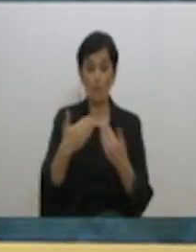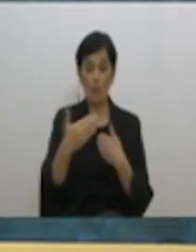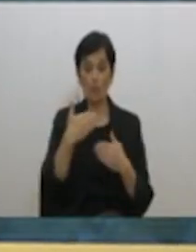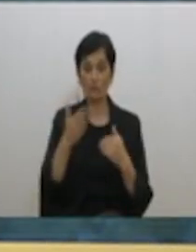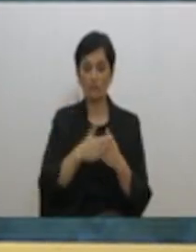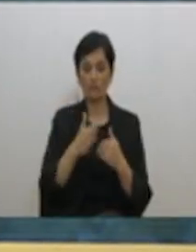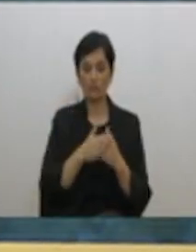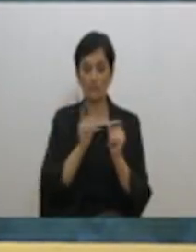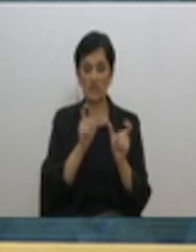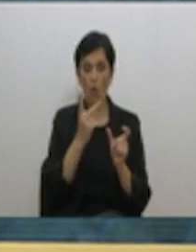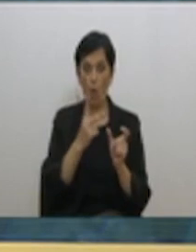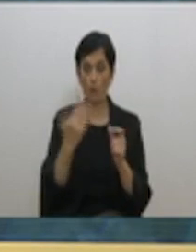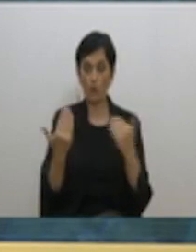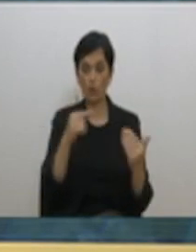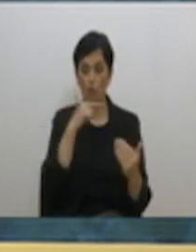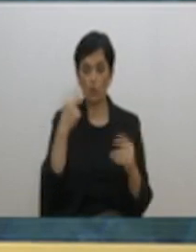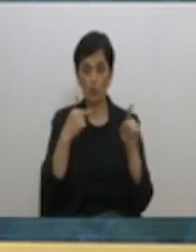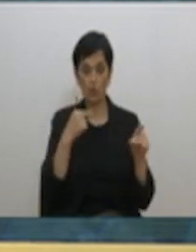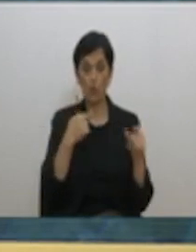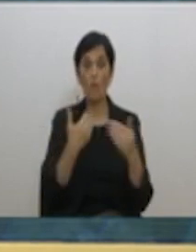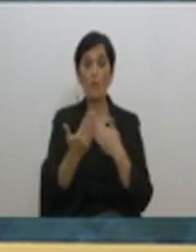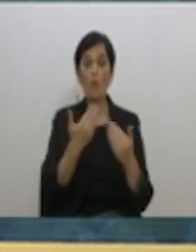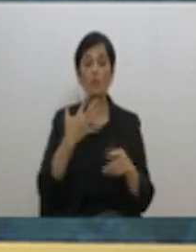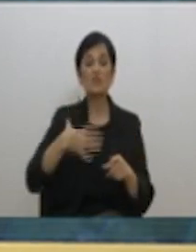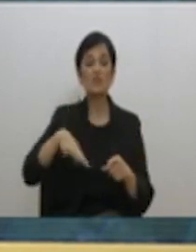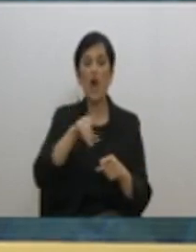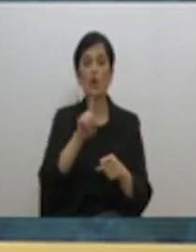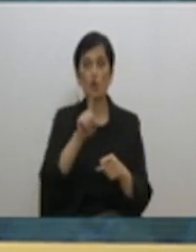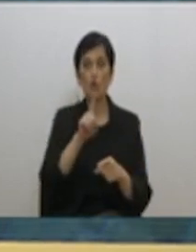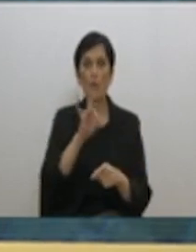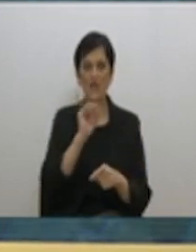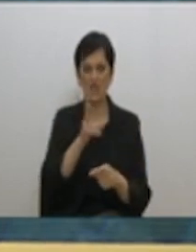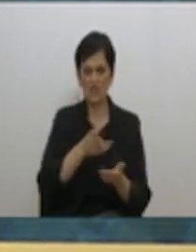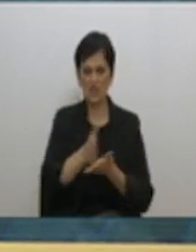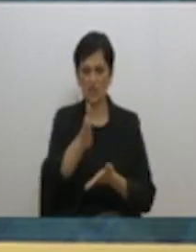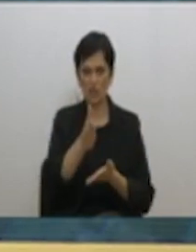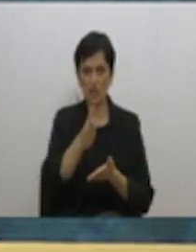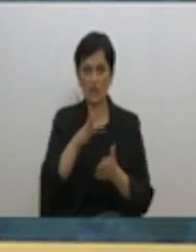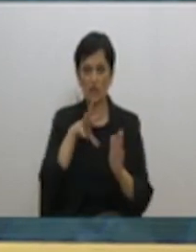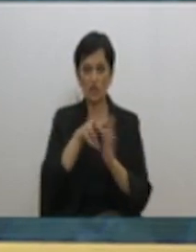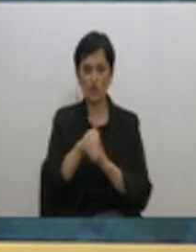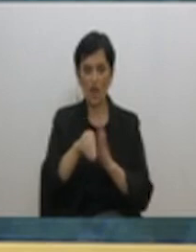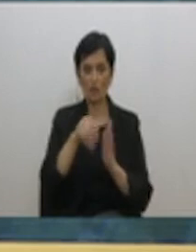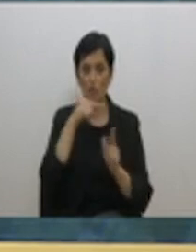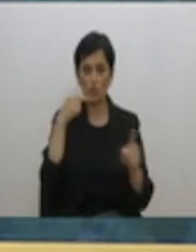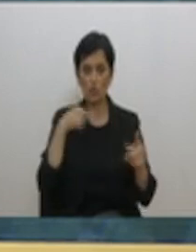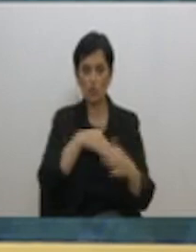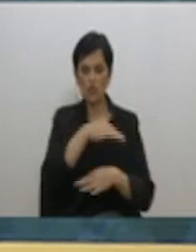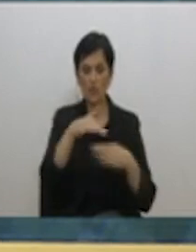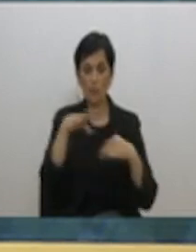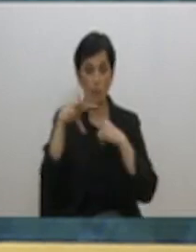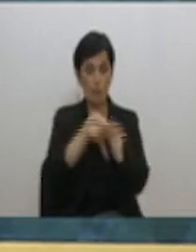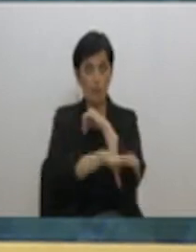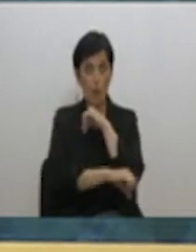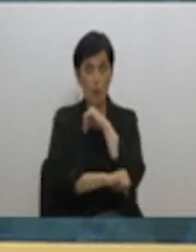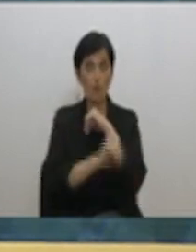დაუწესოს ორმხრივი სანქცია, რუსეთს მოუწოდებს საქართველოს, რომ გარისკოს და შევიდეს ესკალაციაში რუსეთთან, რომლის ბოლოში